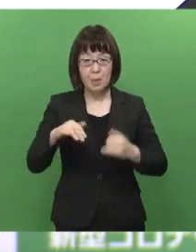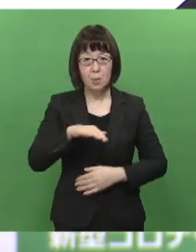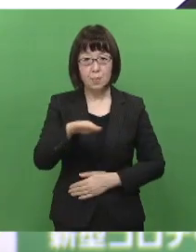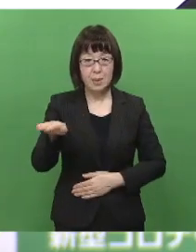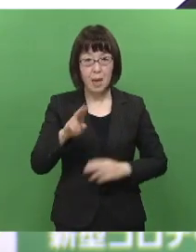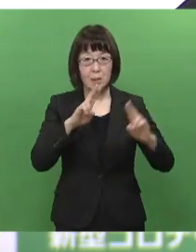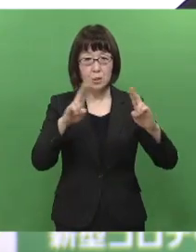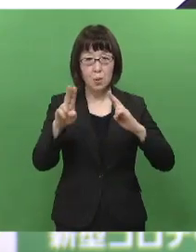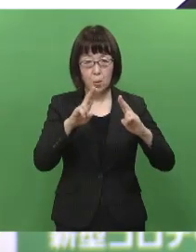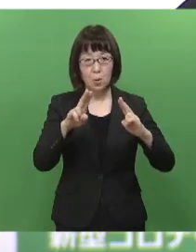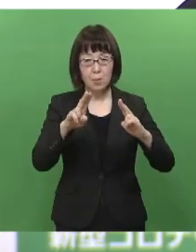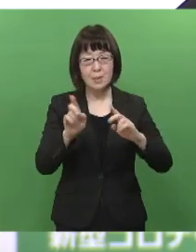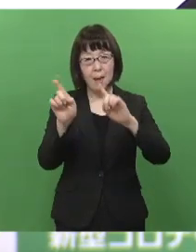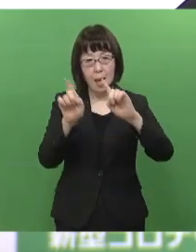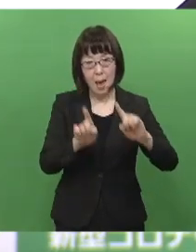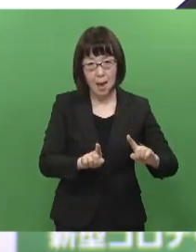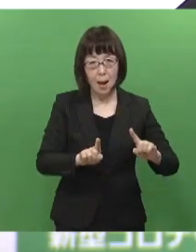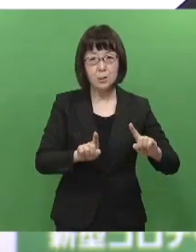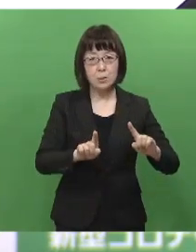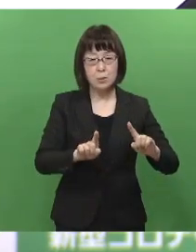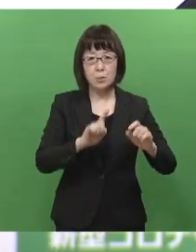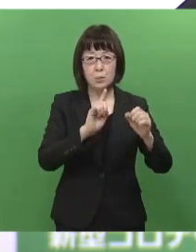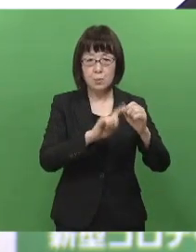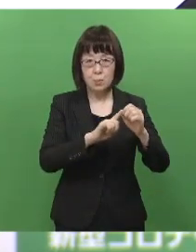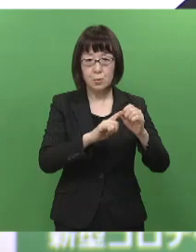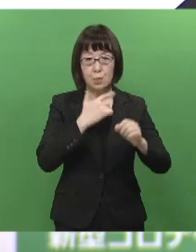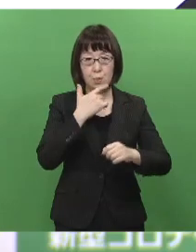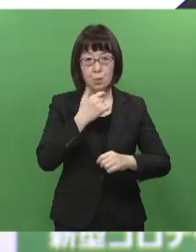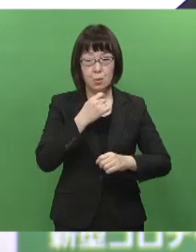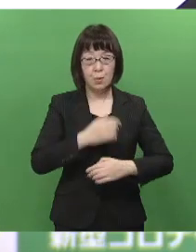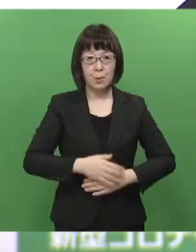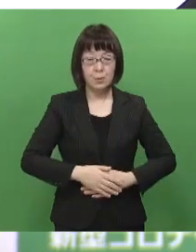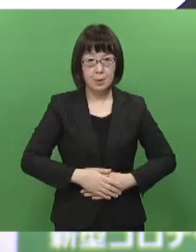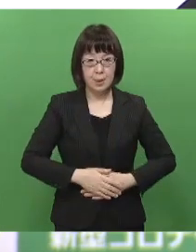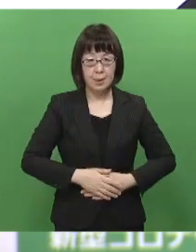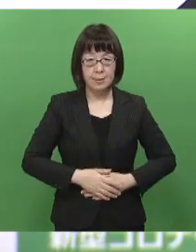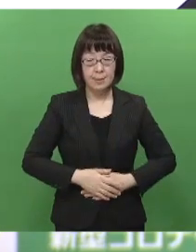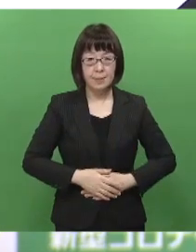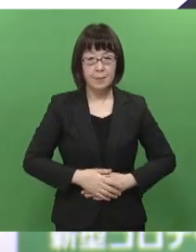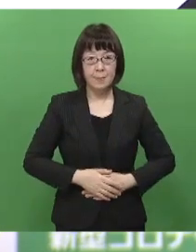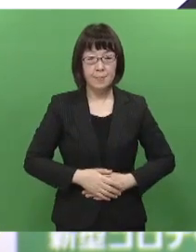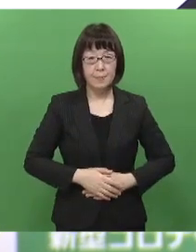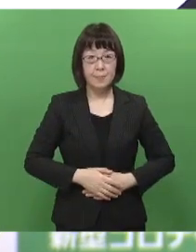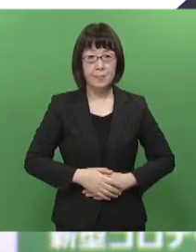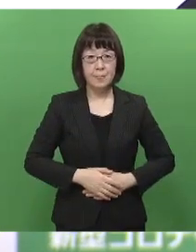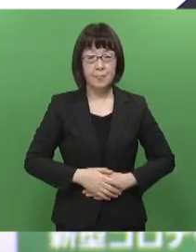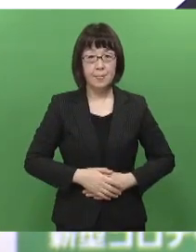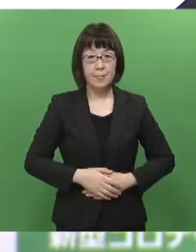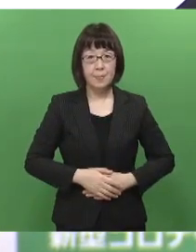していきたいと考えております。いくつか